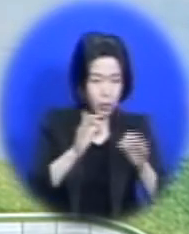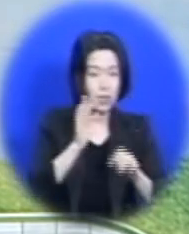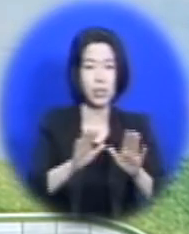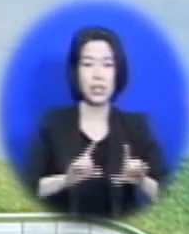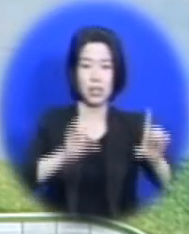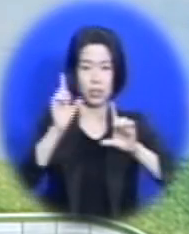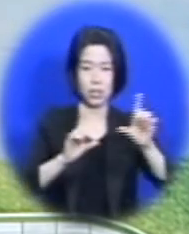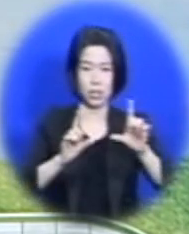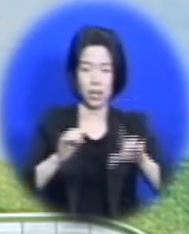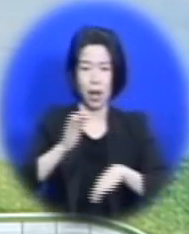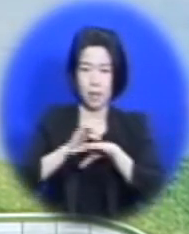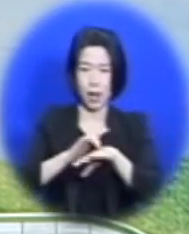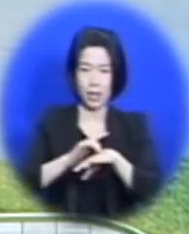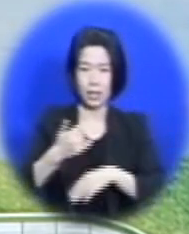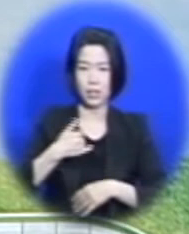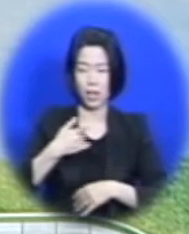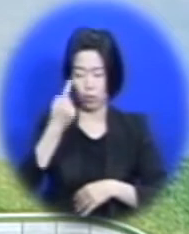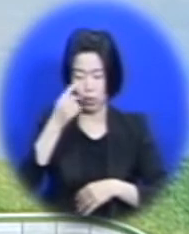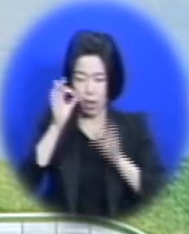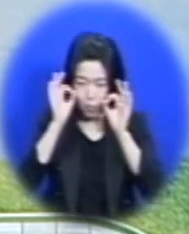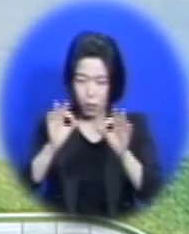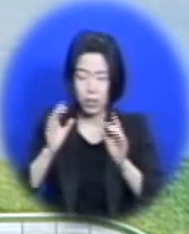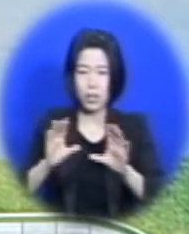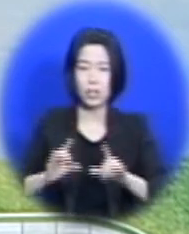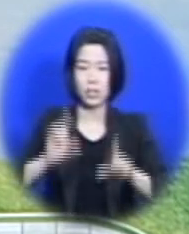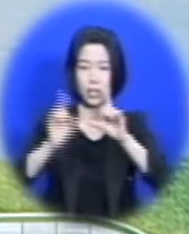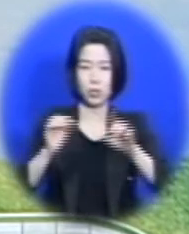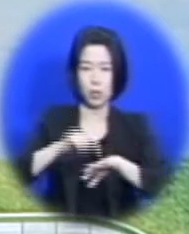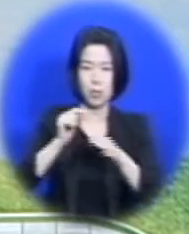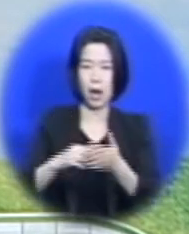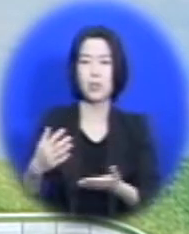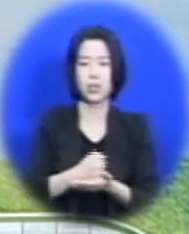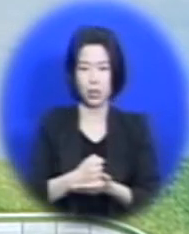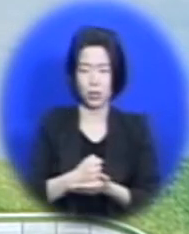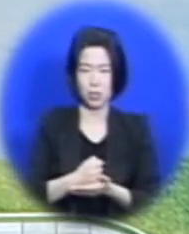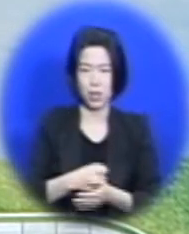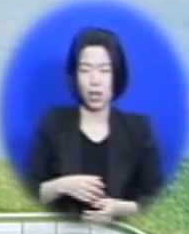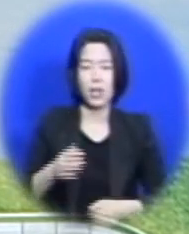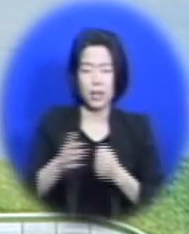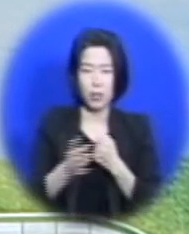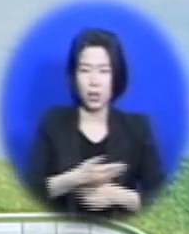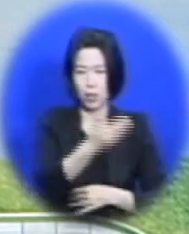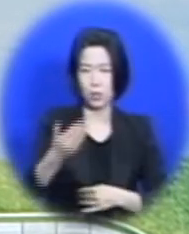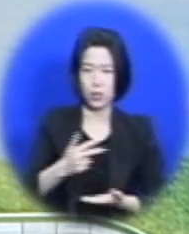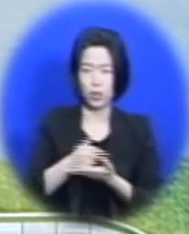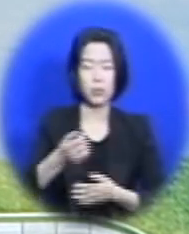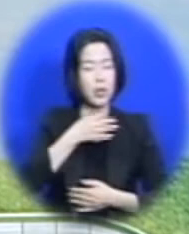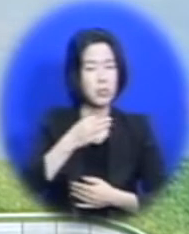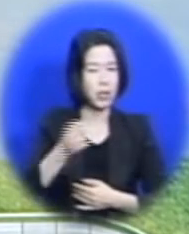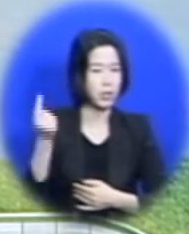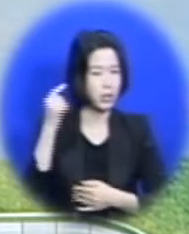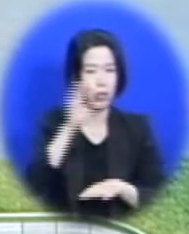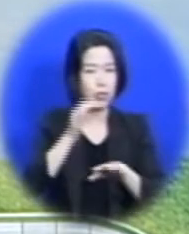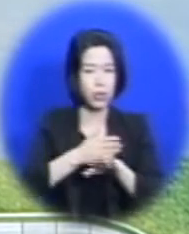눈에 보이는 현실을 가지고 내 마음을 사로잡는 거거든요. 그러므로 여러분이 주님의 음성을 듣는 훈련, 분별을 잘